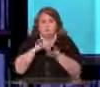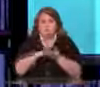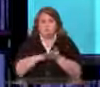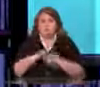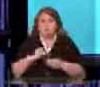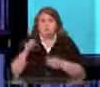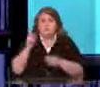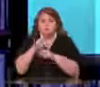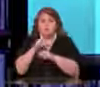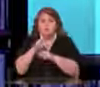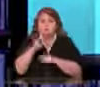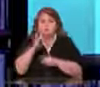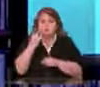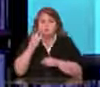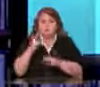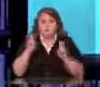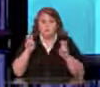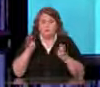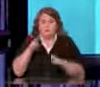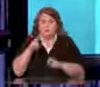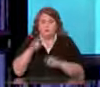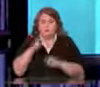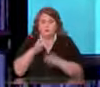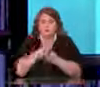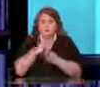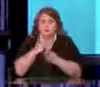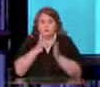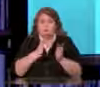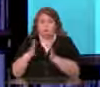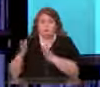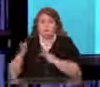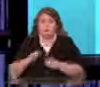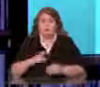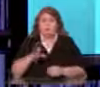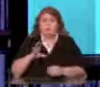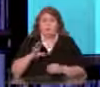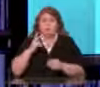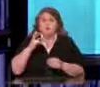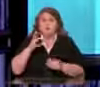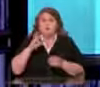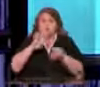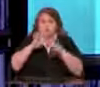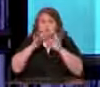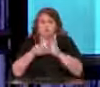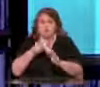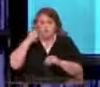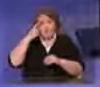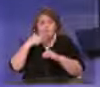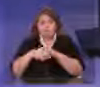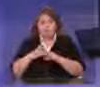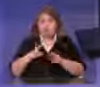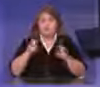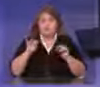генетических задач по двум признакам. Будете уметь оперировать генетическими понятиями и терминами